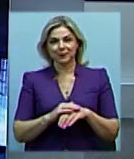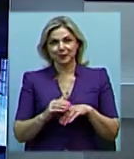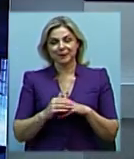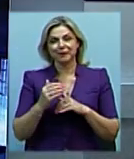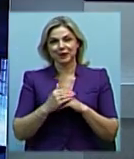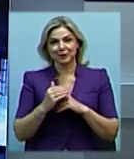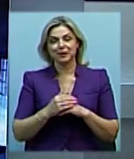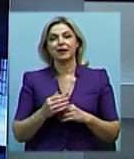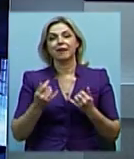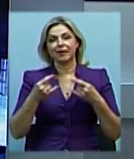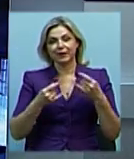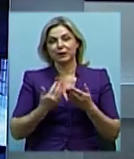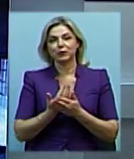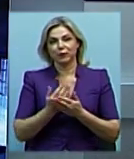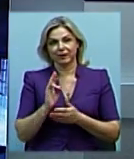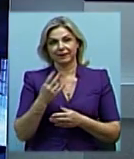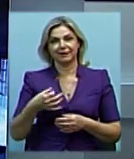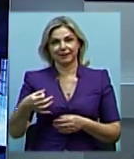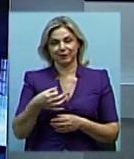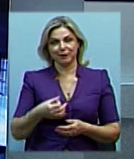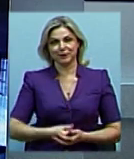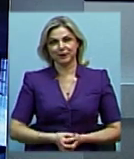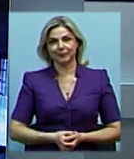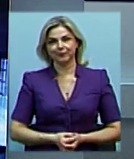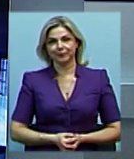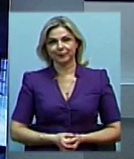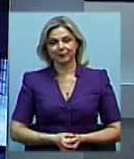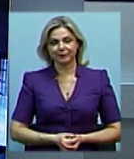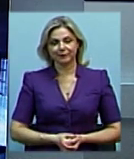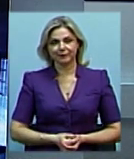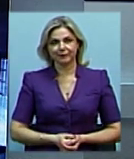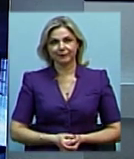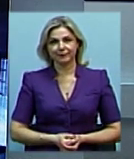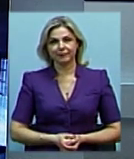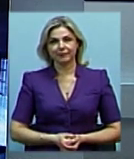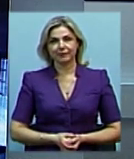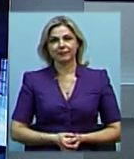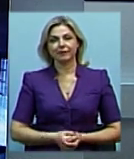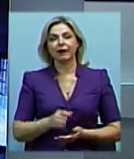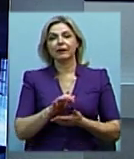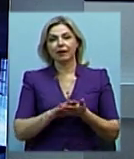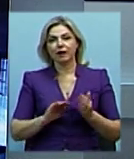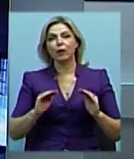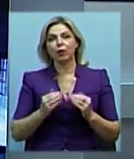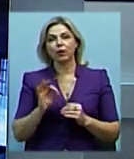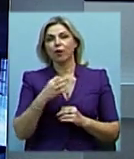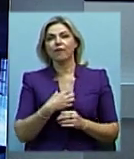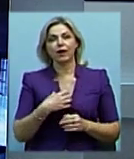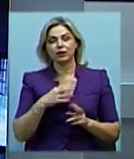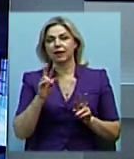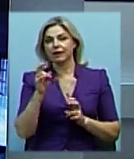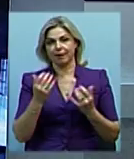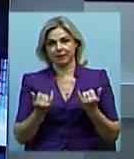Доброго вечора. В ефірі телевізійні новини Миколаївщини. В студії для вас сьогодні працює Женя Голубова. І далі коротко про основні